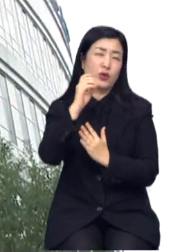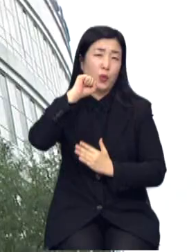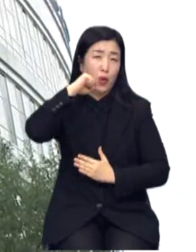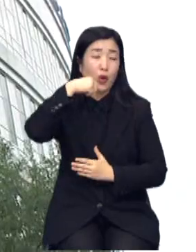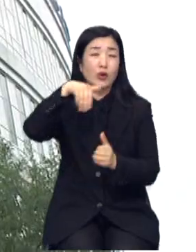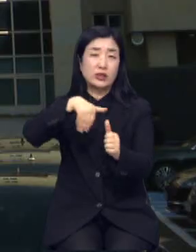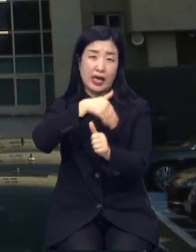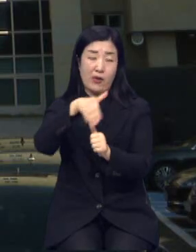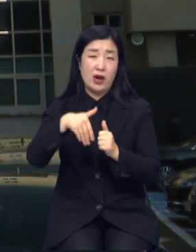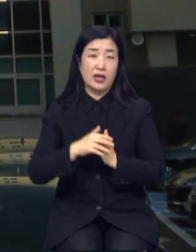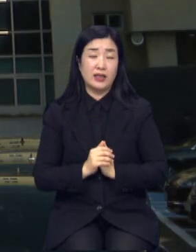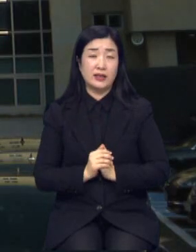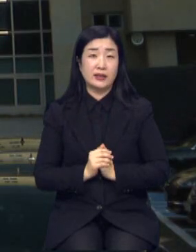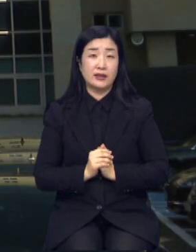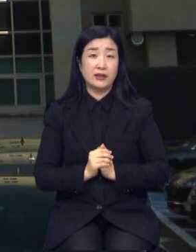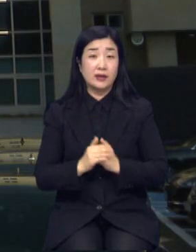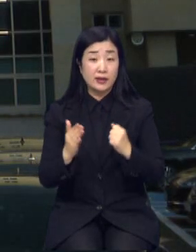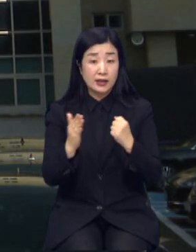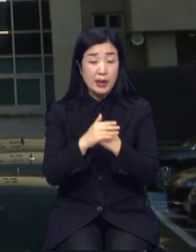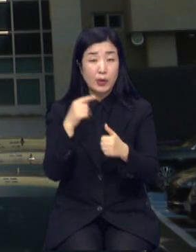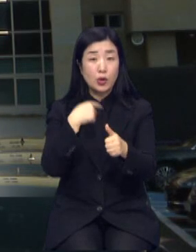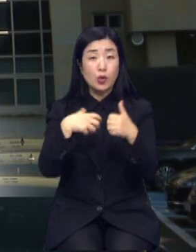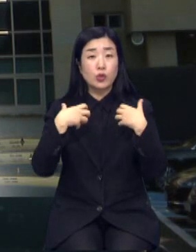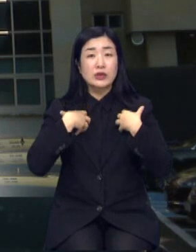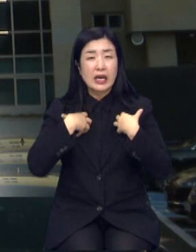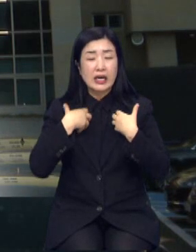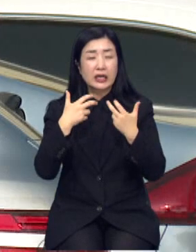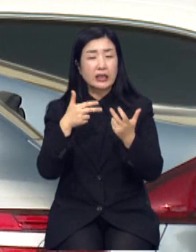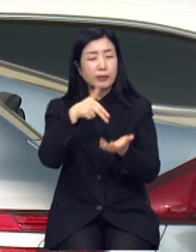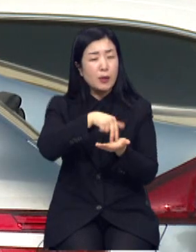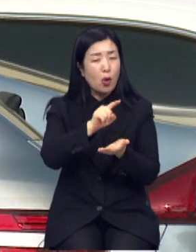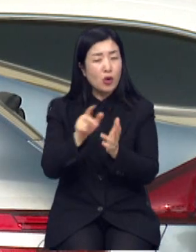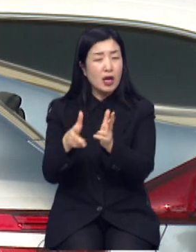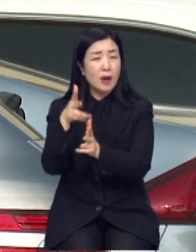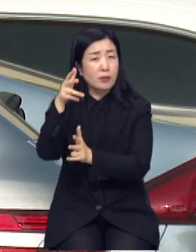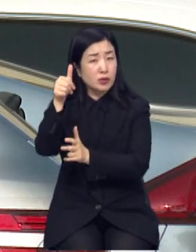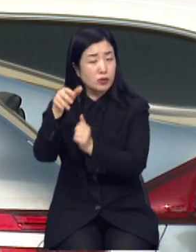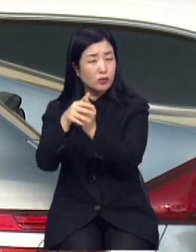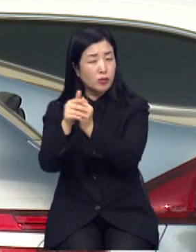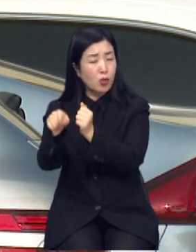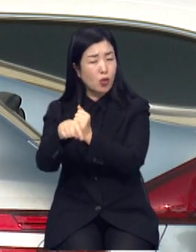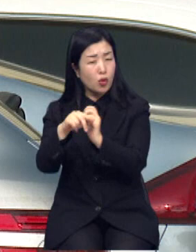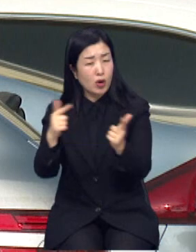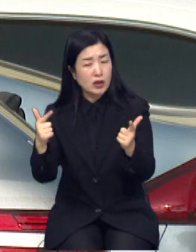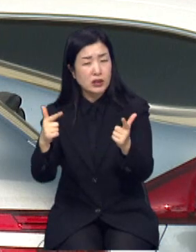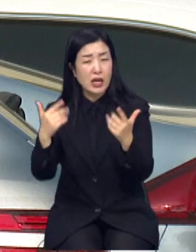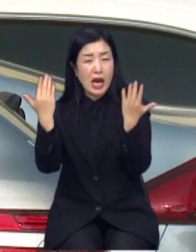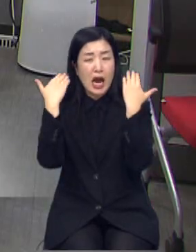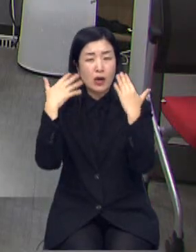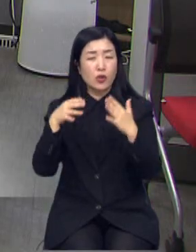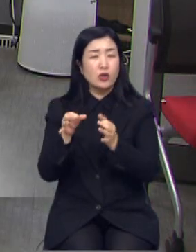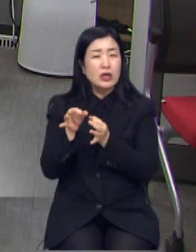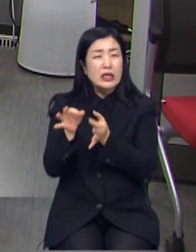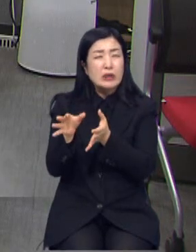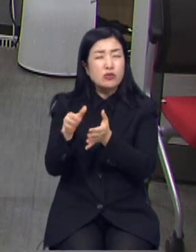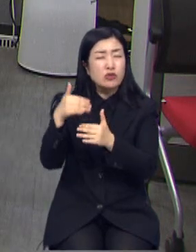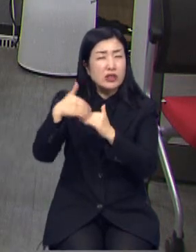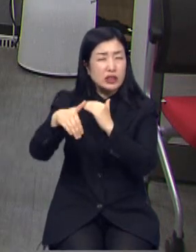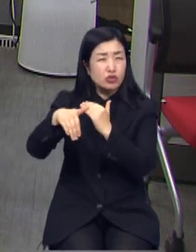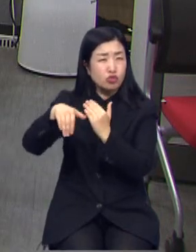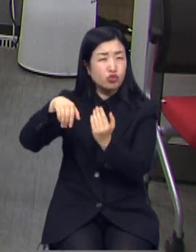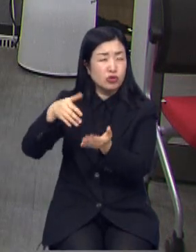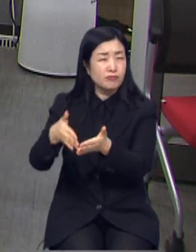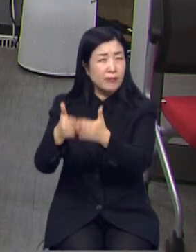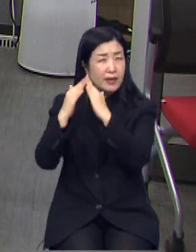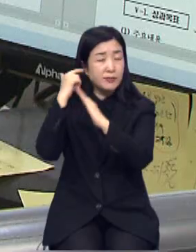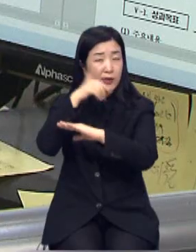상황. 이 때문에 교육청은 사업자가 학교 용지는 물론 학교 건물까지 지어 기부 체납하는 방안을 검토하고